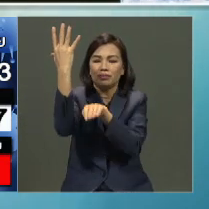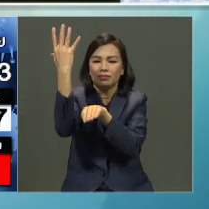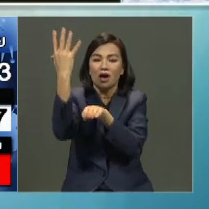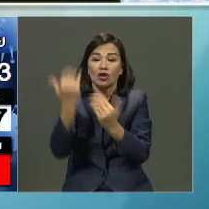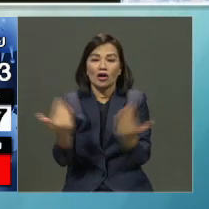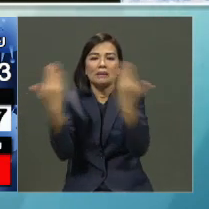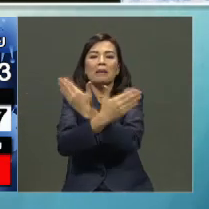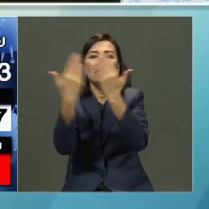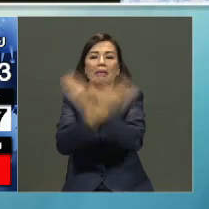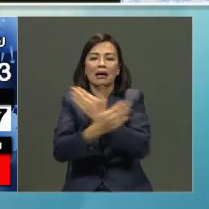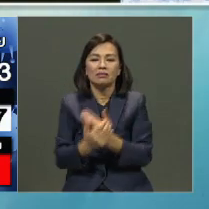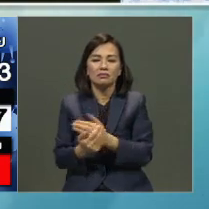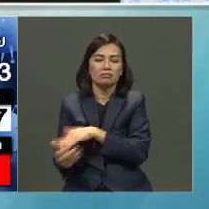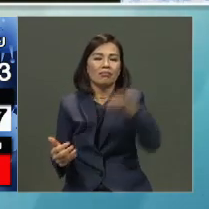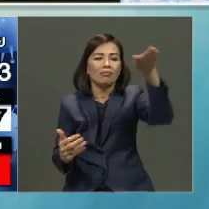โน้ท